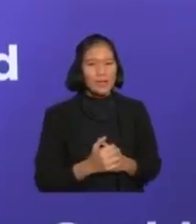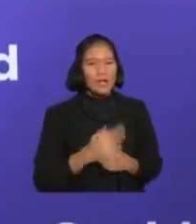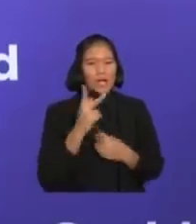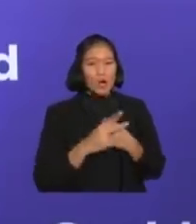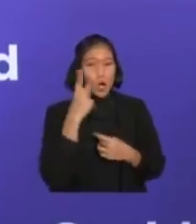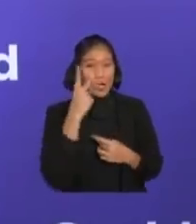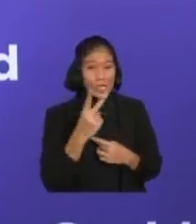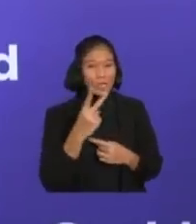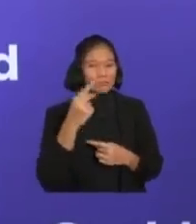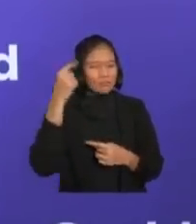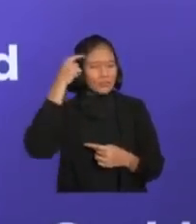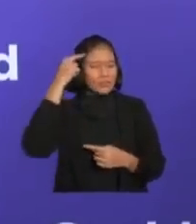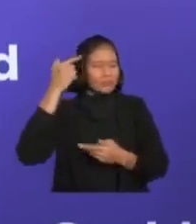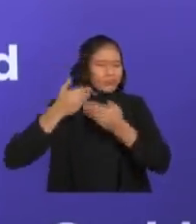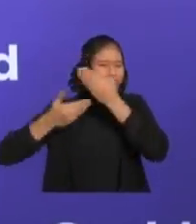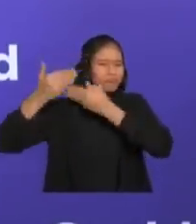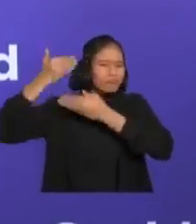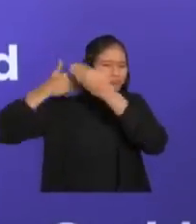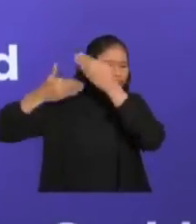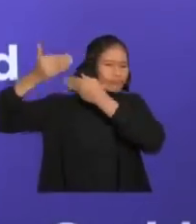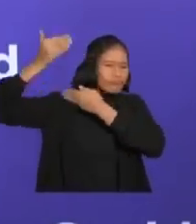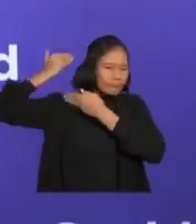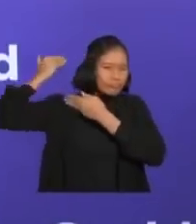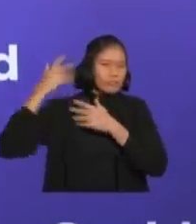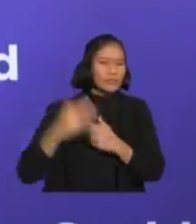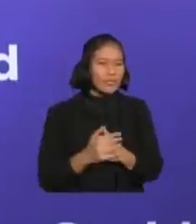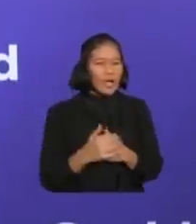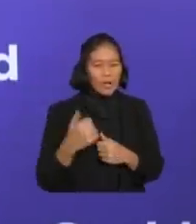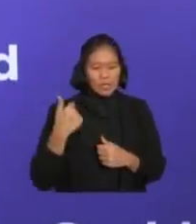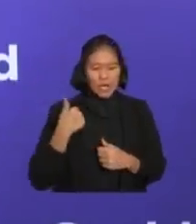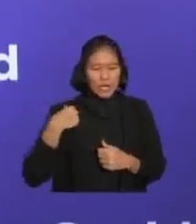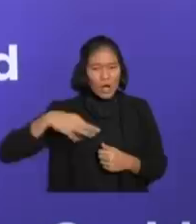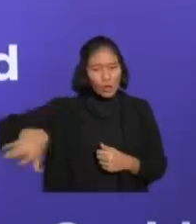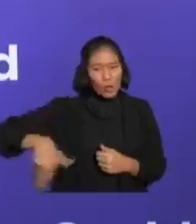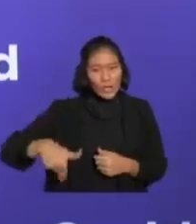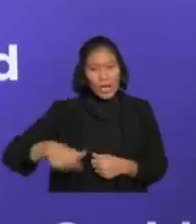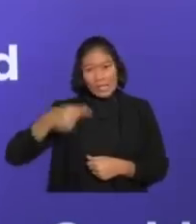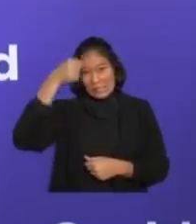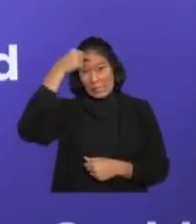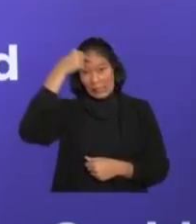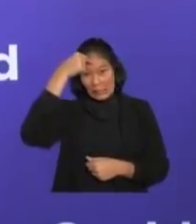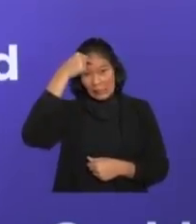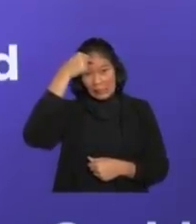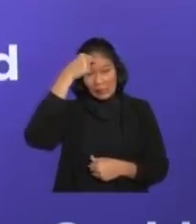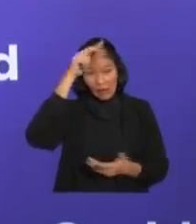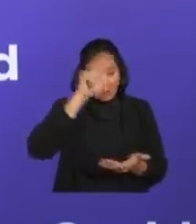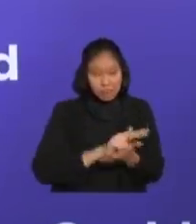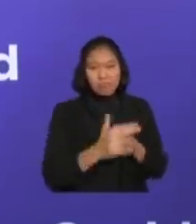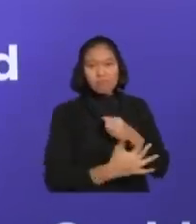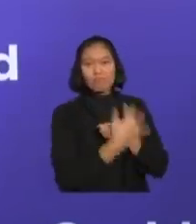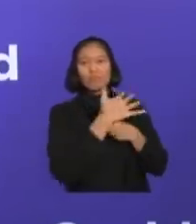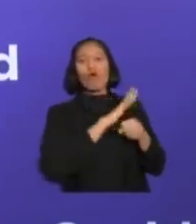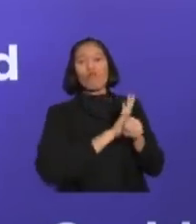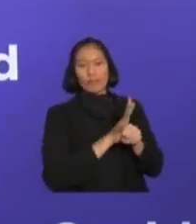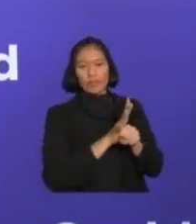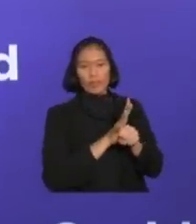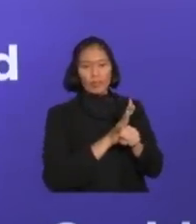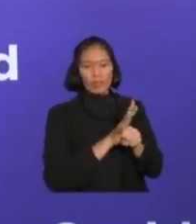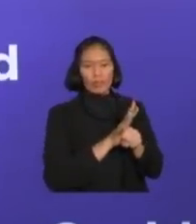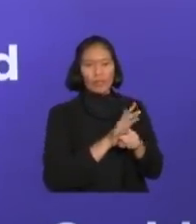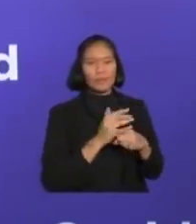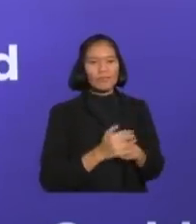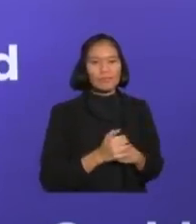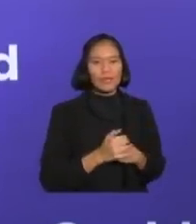melihat ke belakang ya pak ya disaat saya dan keluarga sakit di dikonfirmasi positif konflik